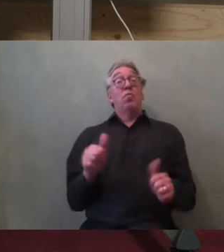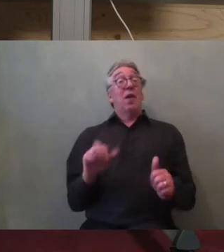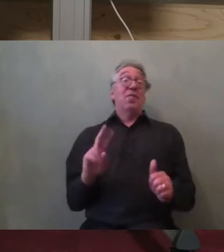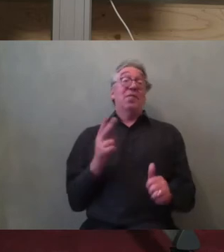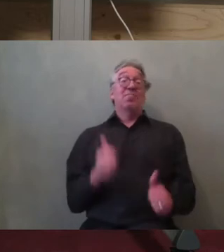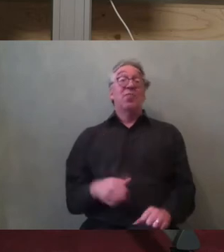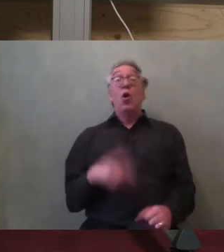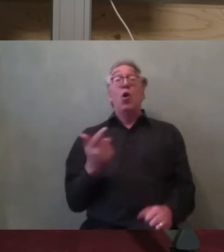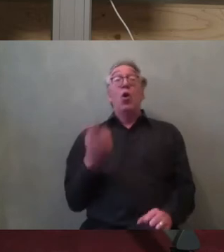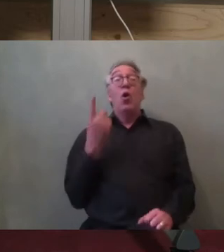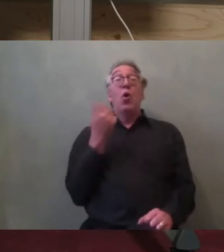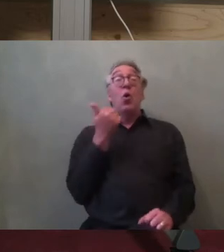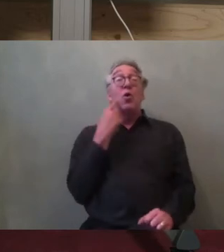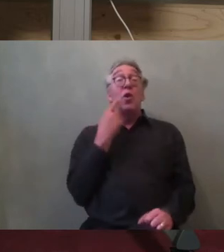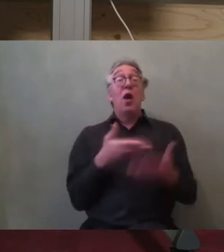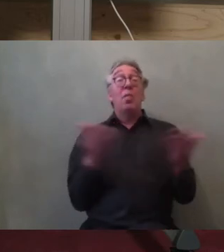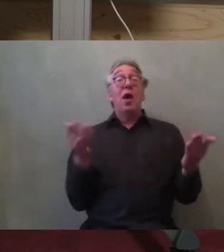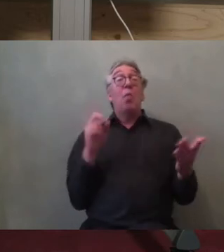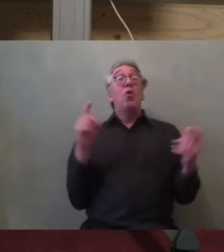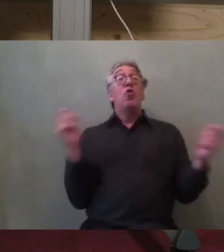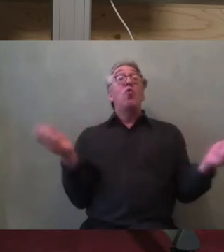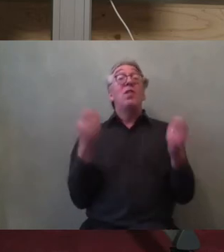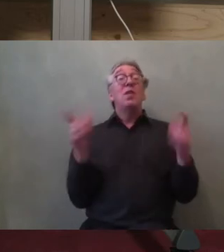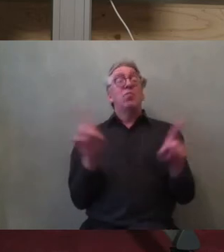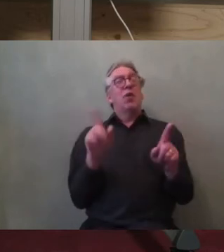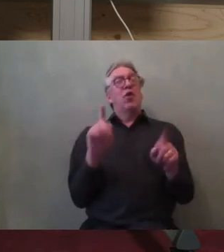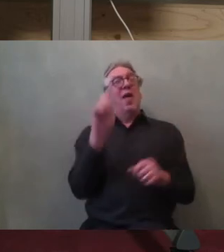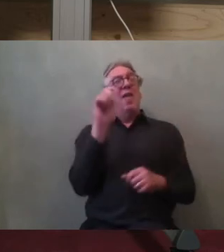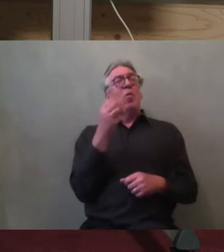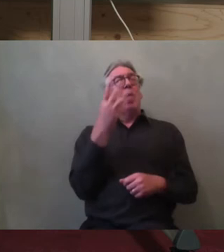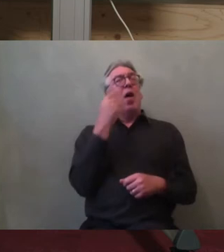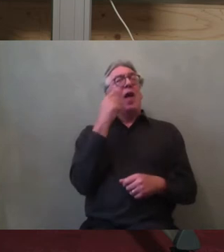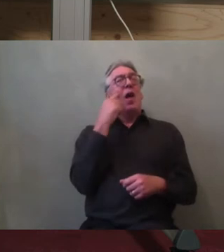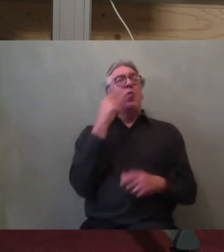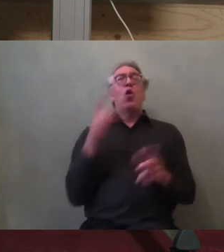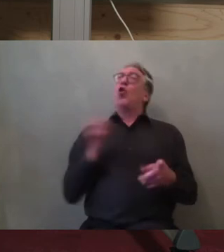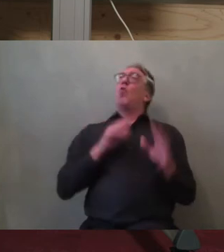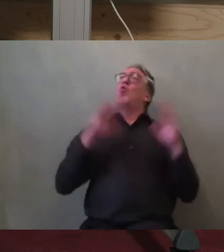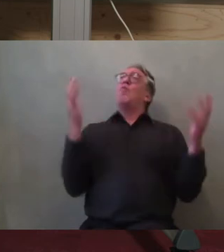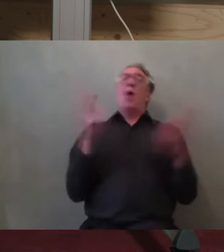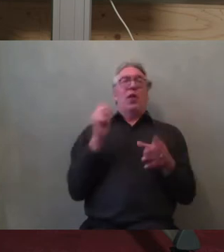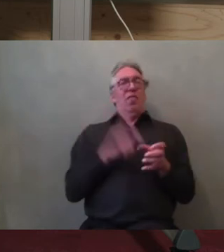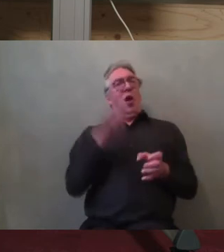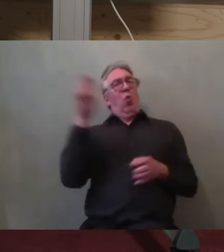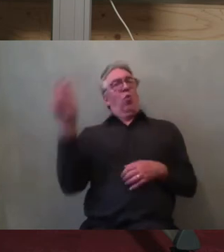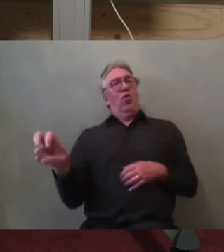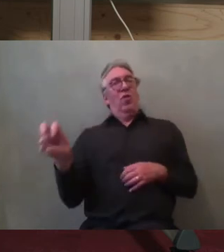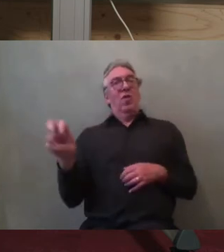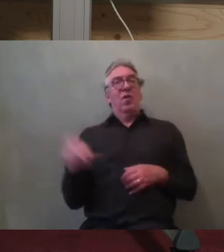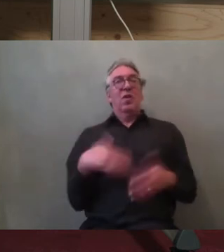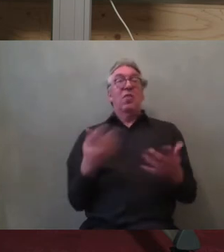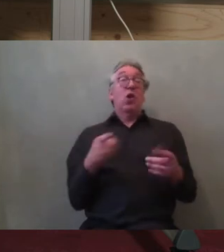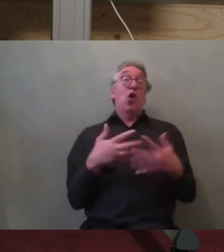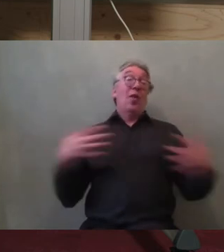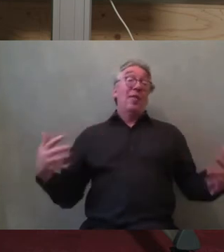Goedendag allemaal. Op een festival stap je 1 of een paar dagen uit de gewone wereld. Of je nu paars haar hebt, dik, dun,